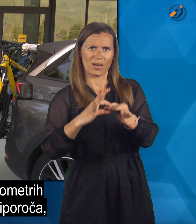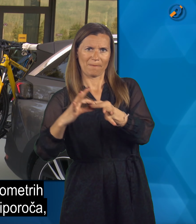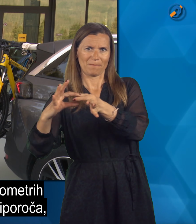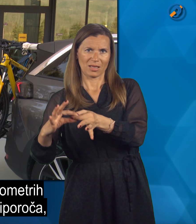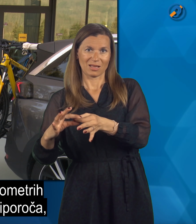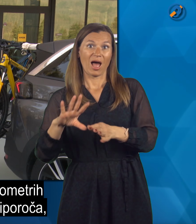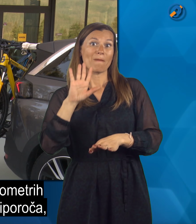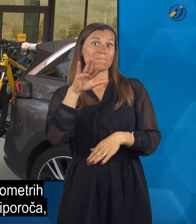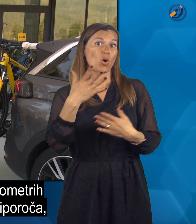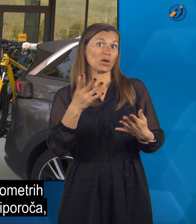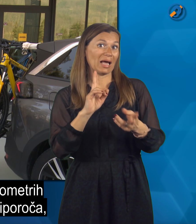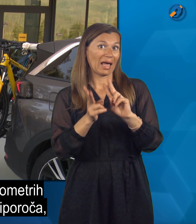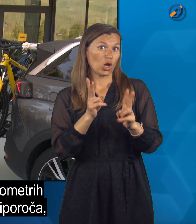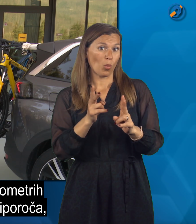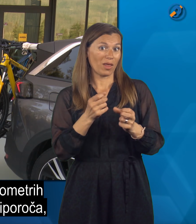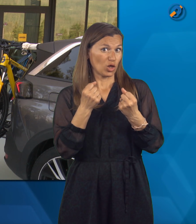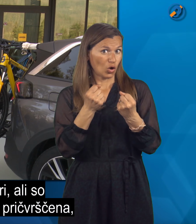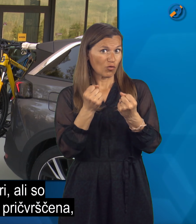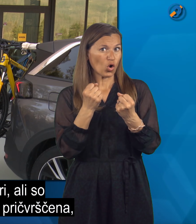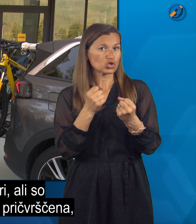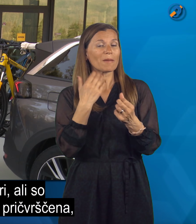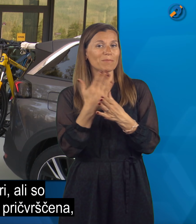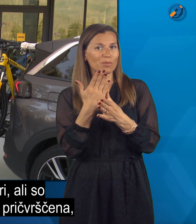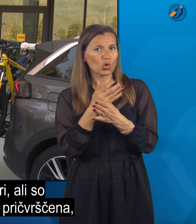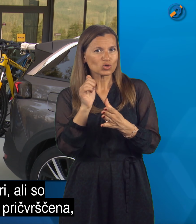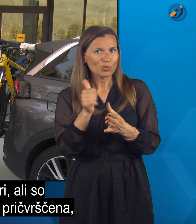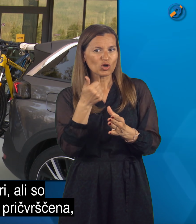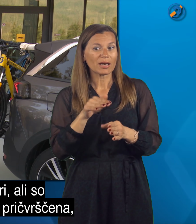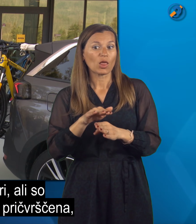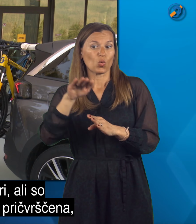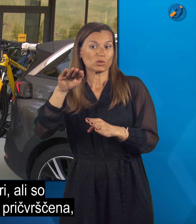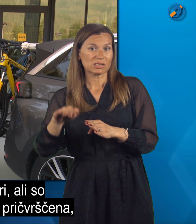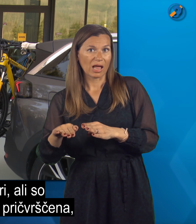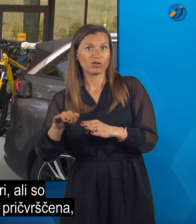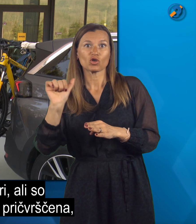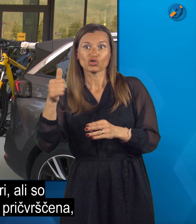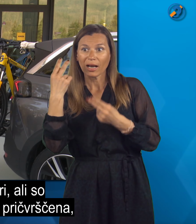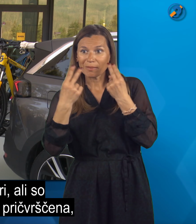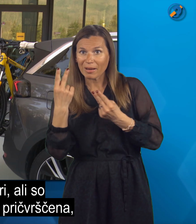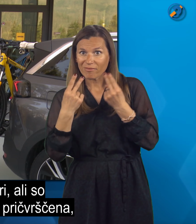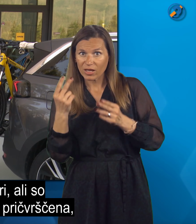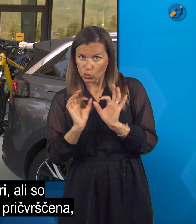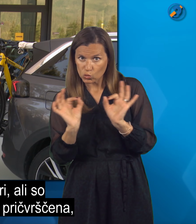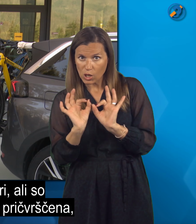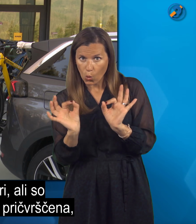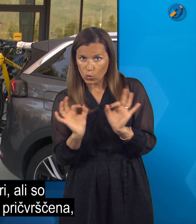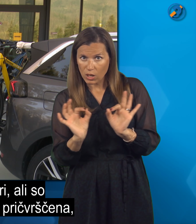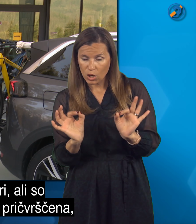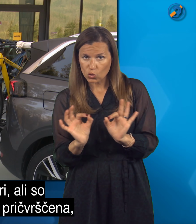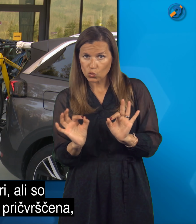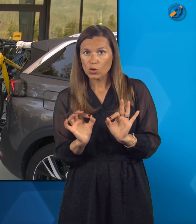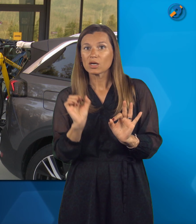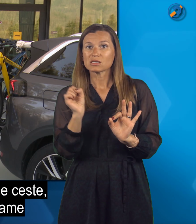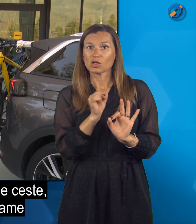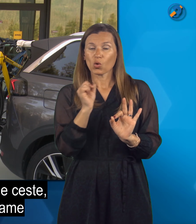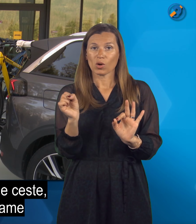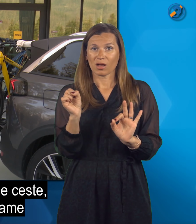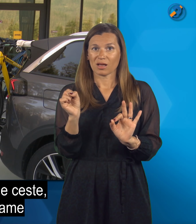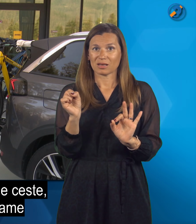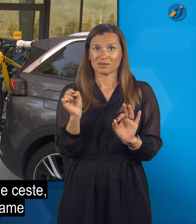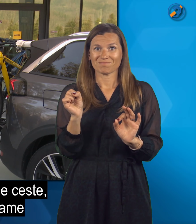tudi po parih kilometrih vožnje se priporoča narediti postanek, ponovno preveriti, ali so kolesa še vedno dobro pričvrščena,